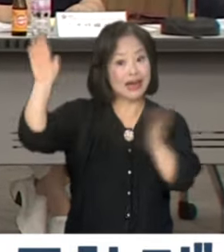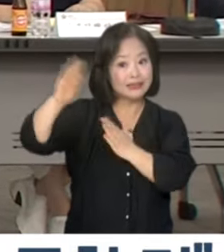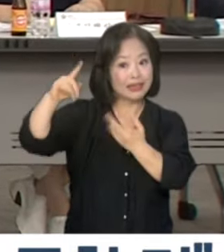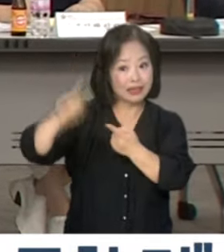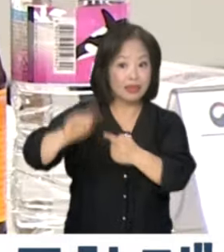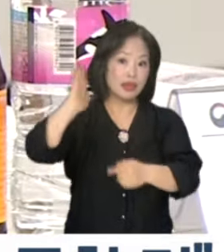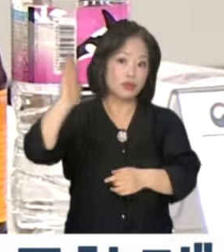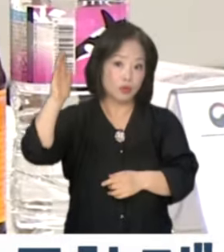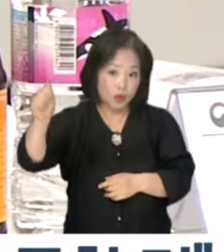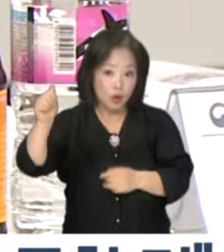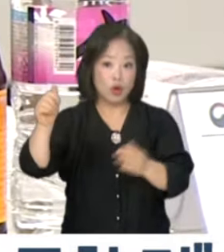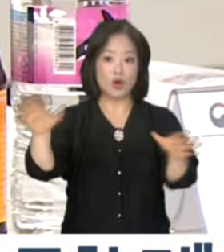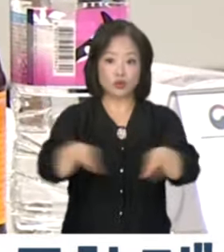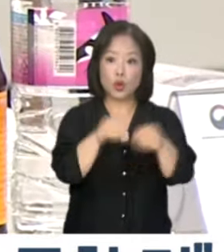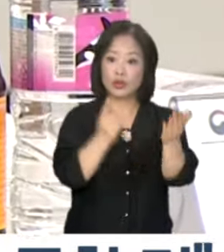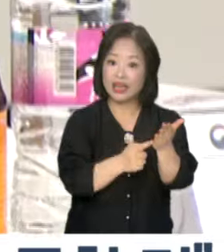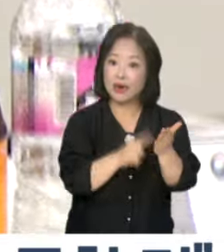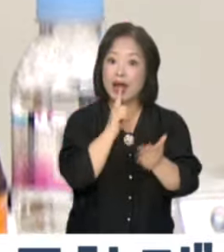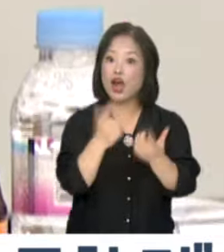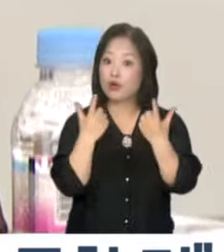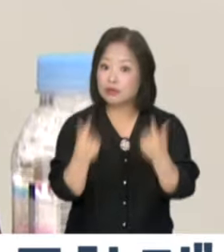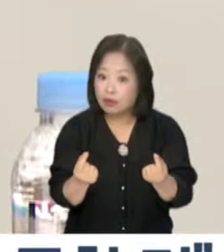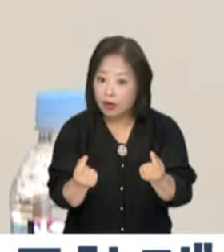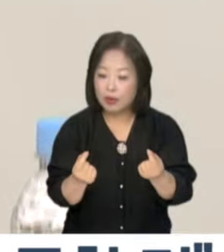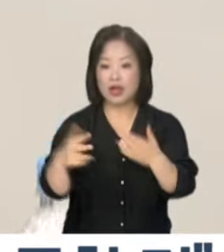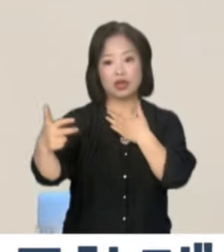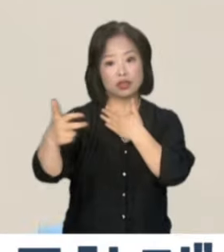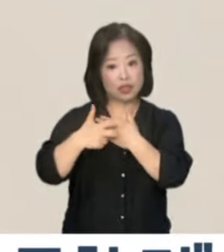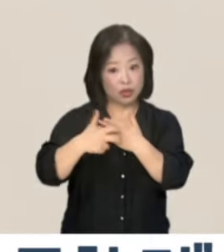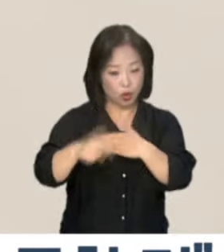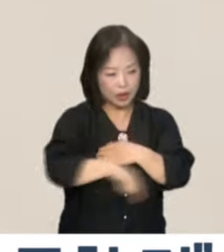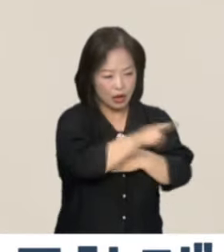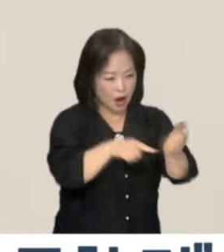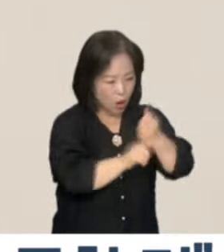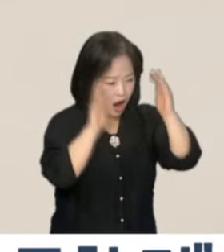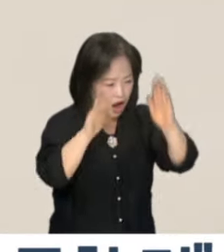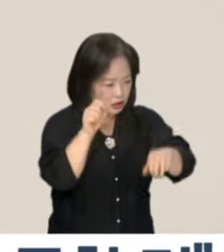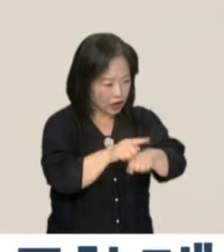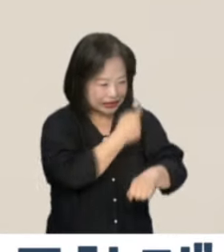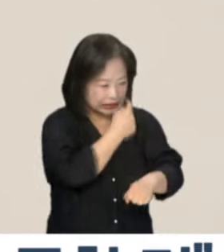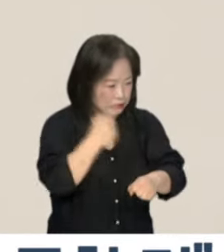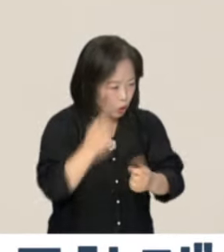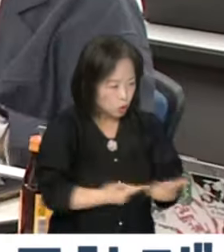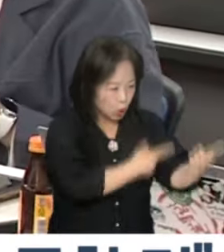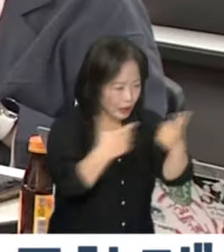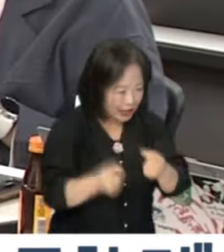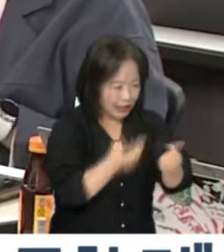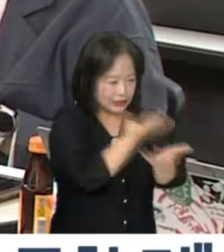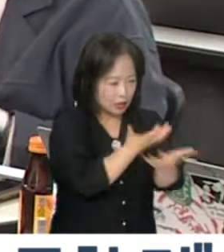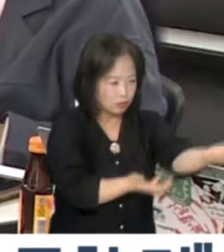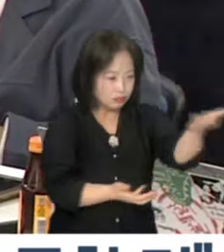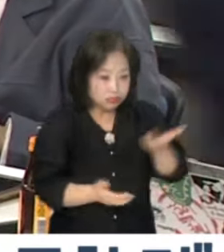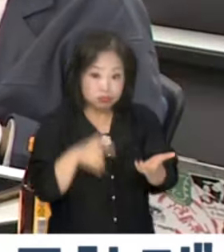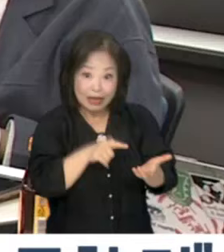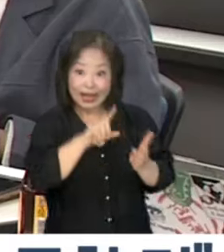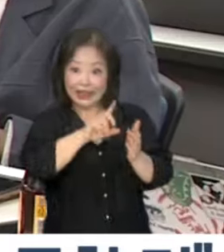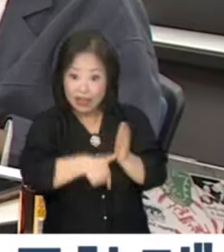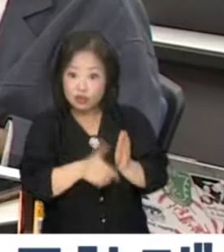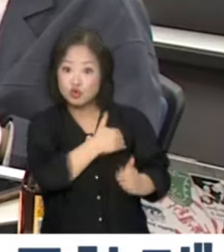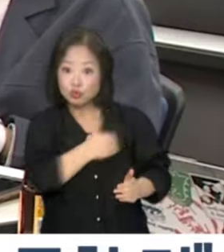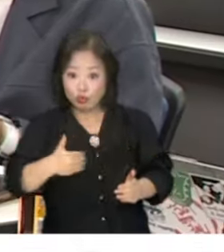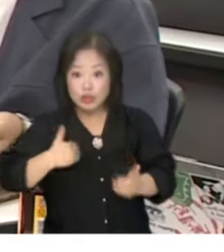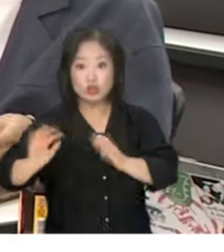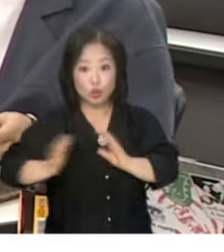대통령 총리께서 여러 차례 말씀하신 대로 의료계가 과학적인 근거로 통일된 안을 제시하 면 충분히